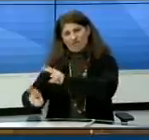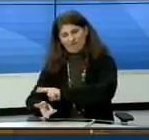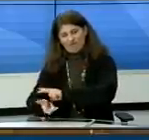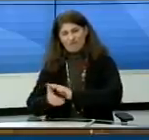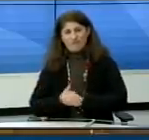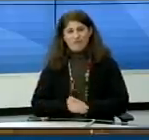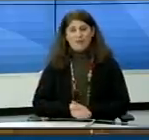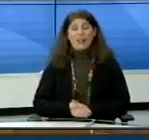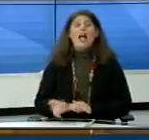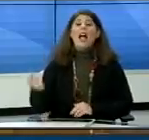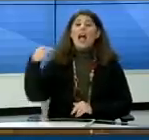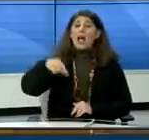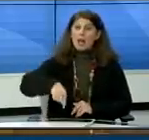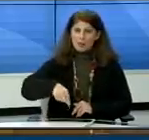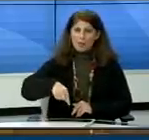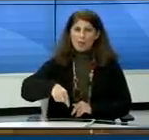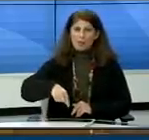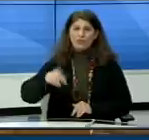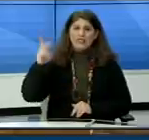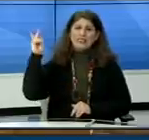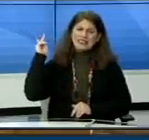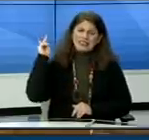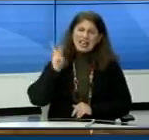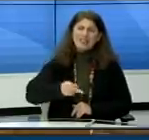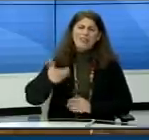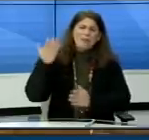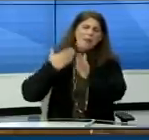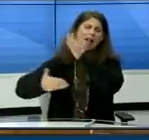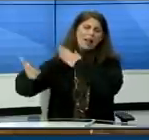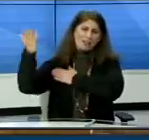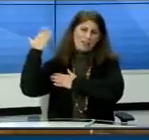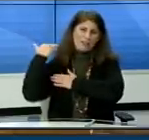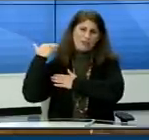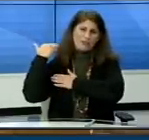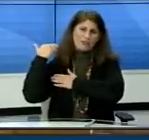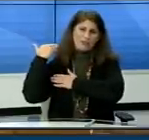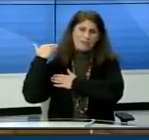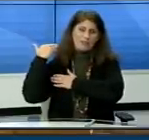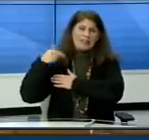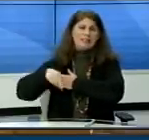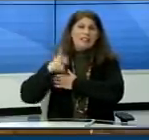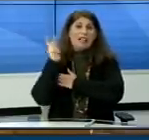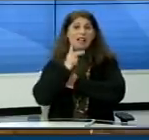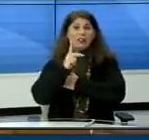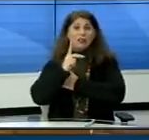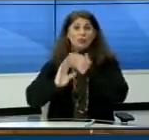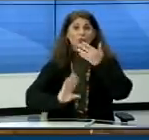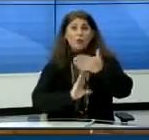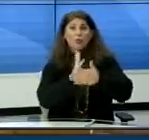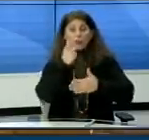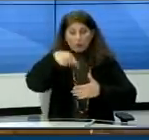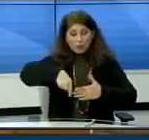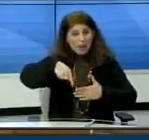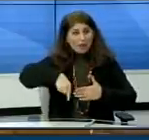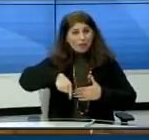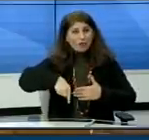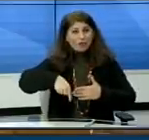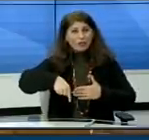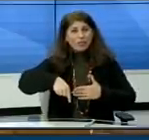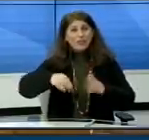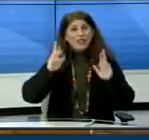Απόψε, το καταδικασμένο παρελθόν μέμφεται το δημιουργικό παρόν και